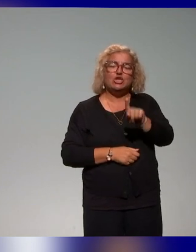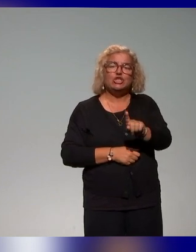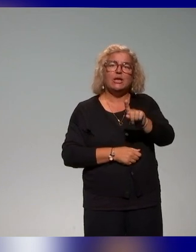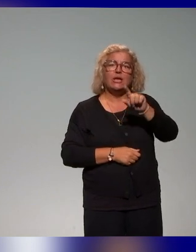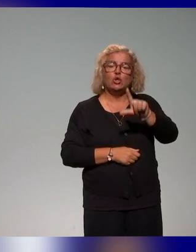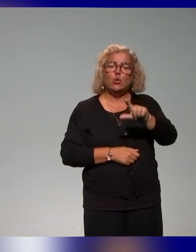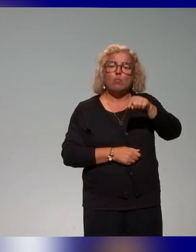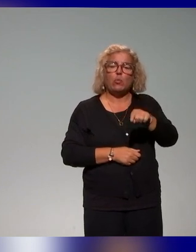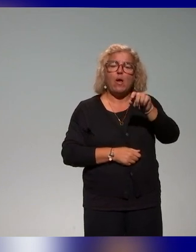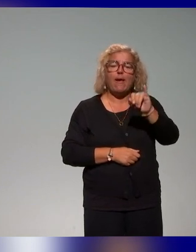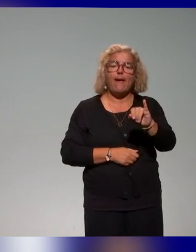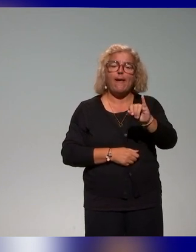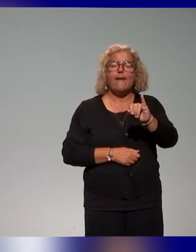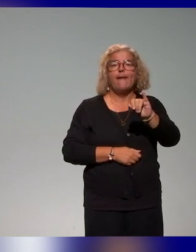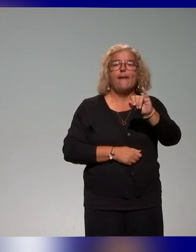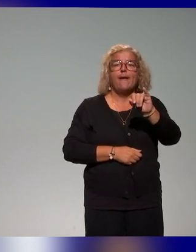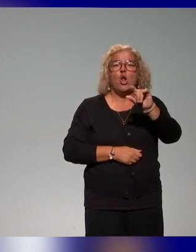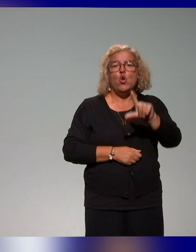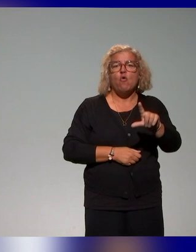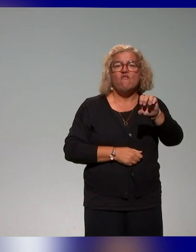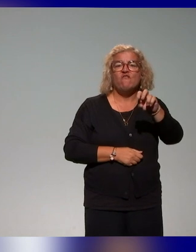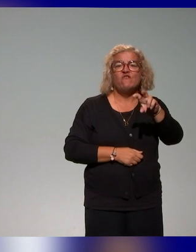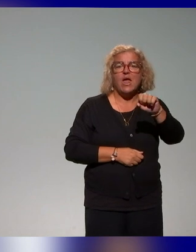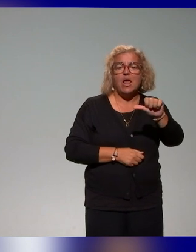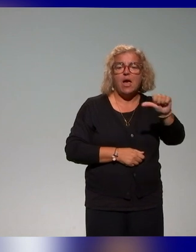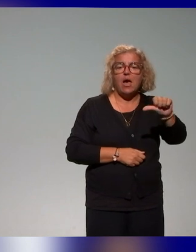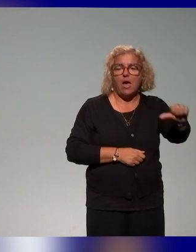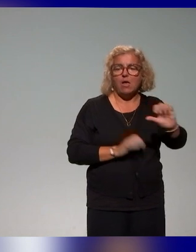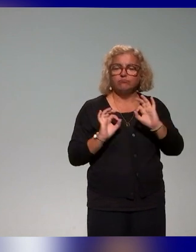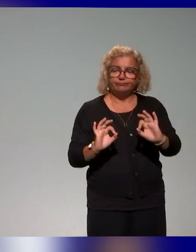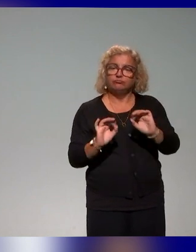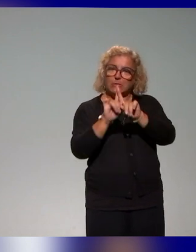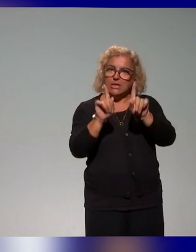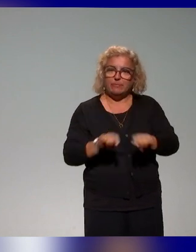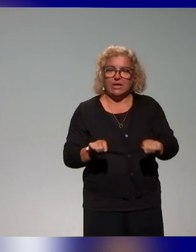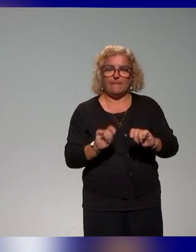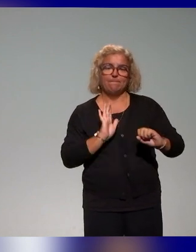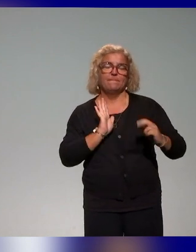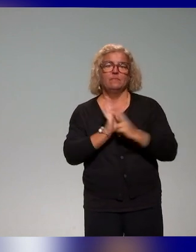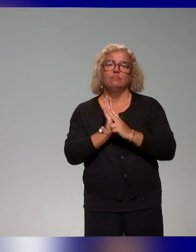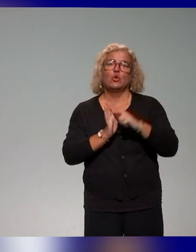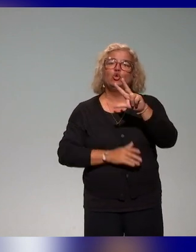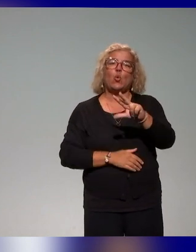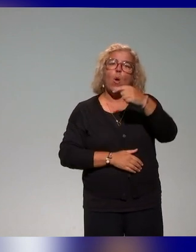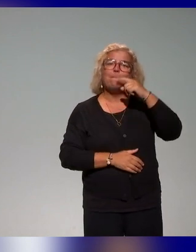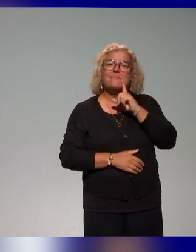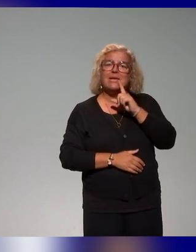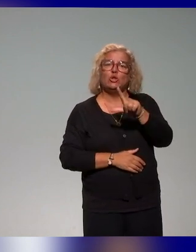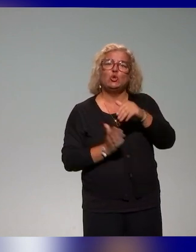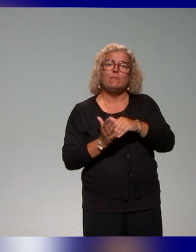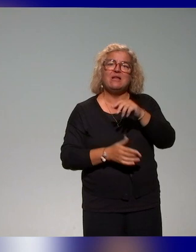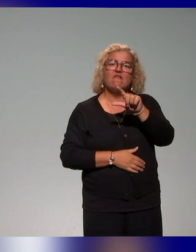avec les récentes versions. Donc là, je vous ai mis un petit tableau. Donc ça a été obtenu le 3 mai 2023. Donc c'est assez récent pour la